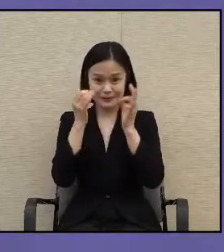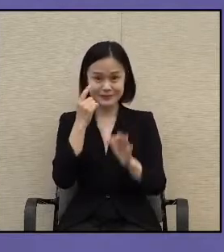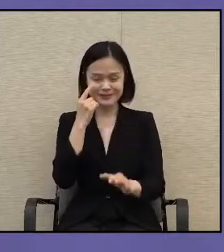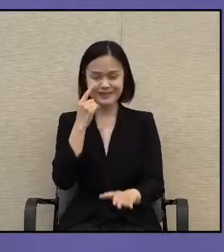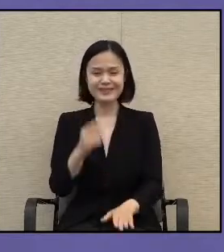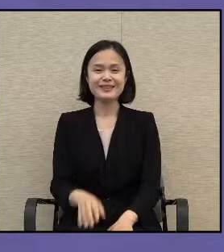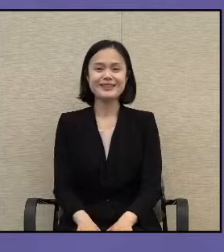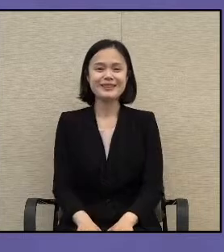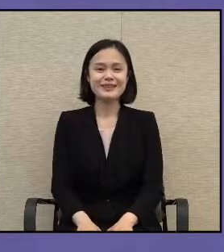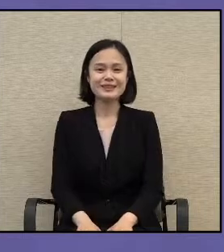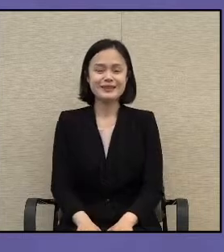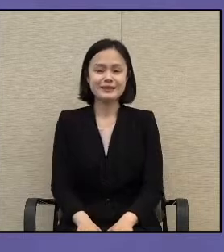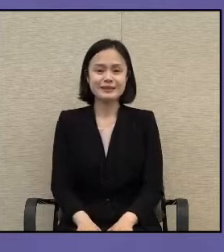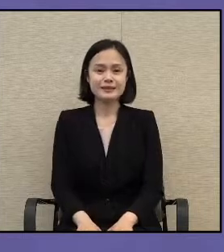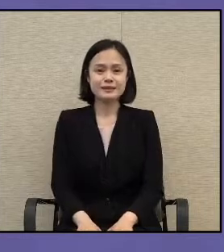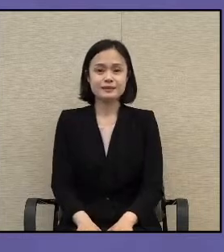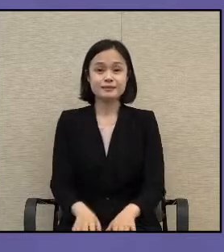제가